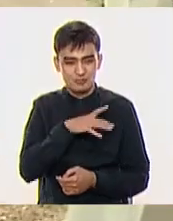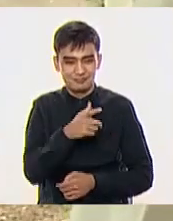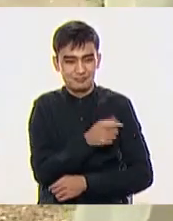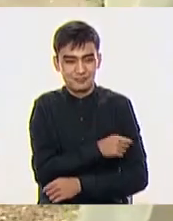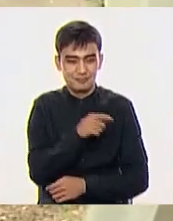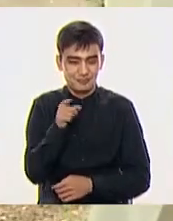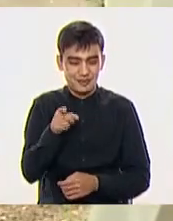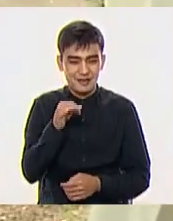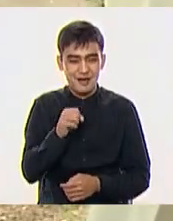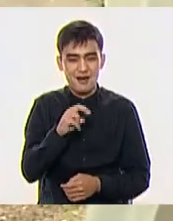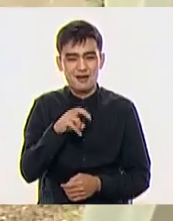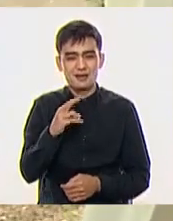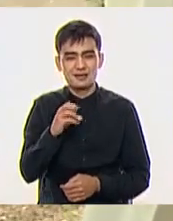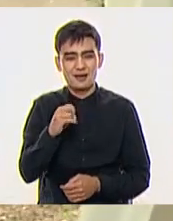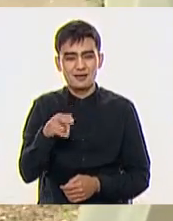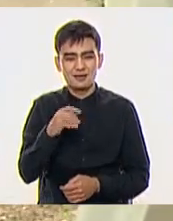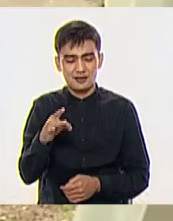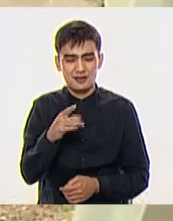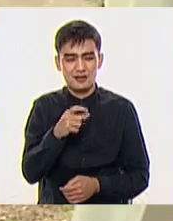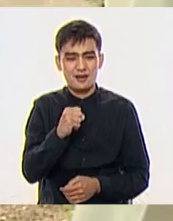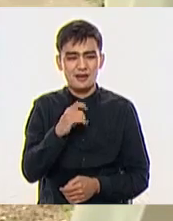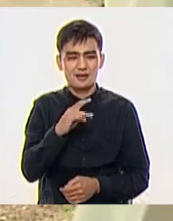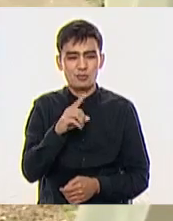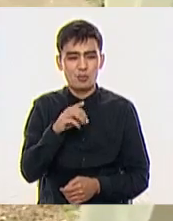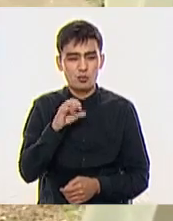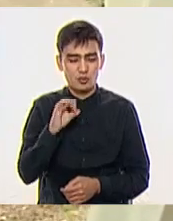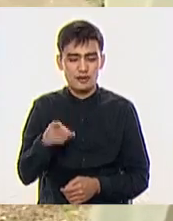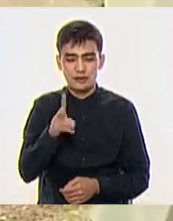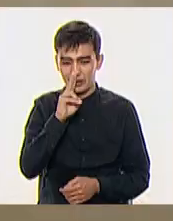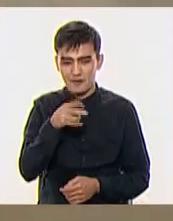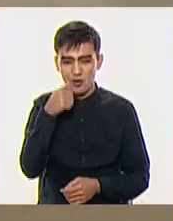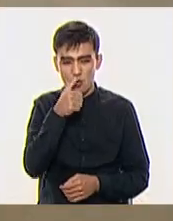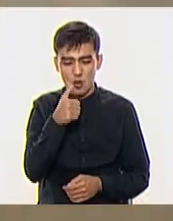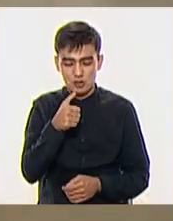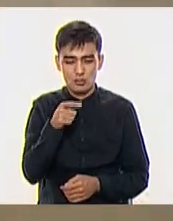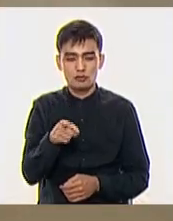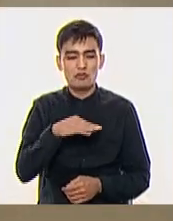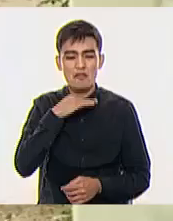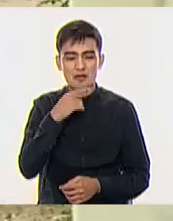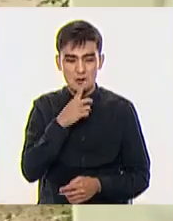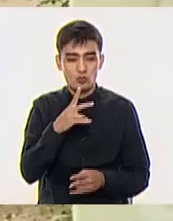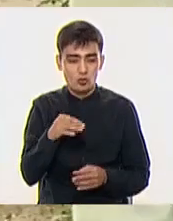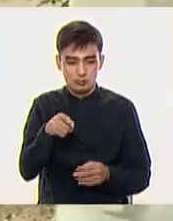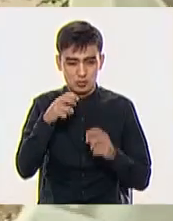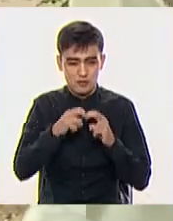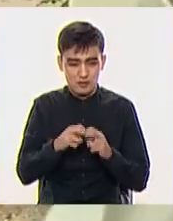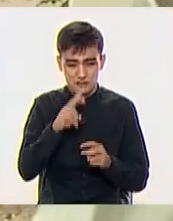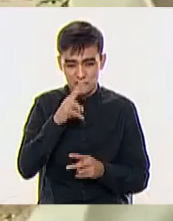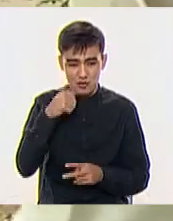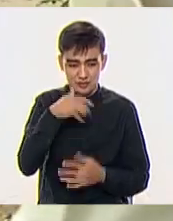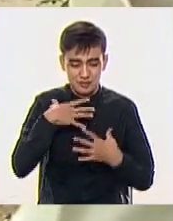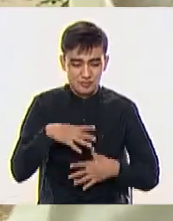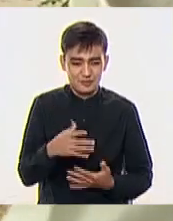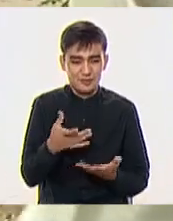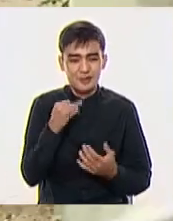вакцинасы Александр Гинзбург 2 жылға жетеді, бірақ ол 2 жыл оны зерттеп көрген жоқ. Қазковидті олар 8 ай